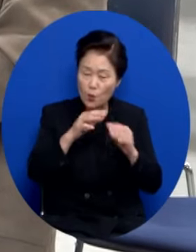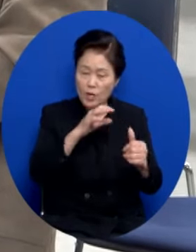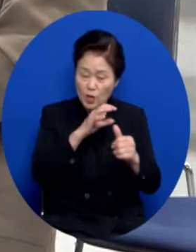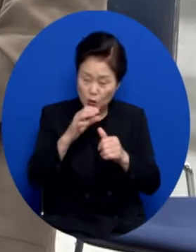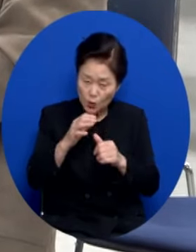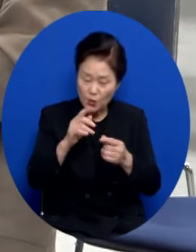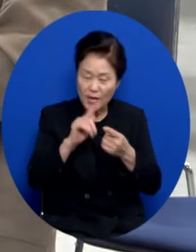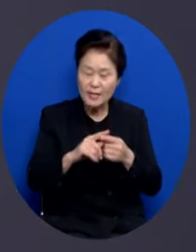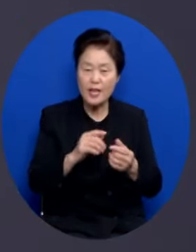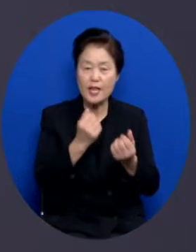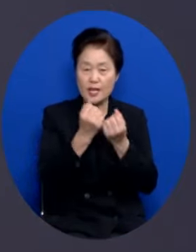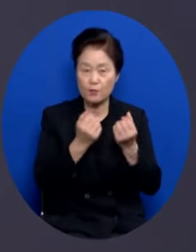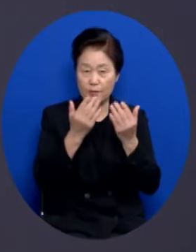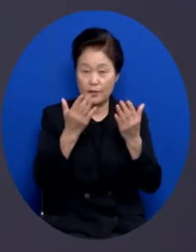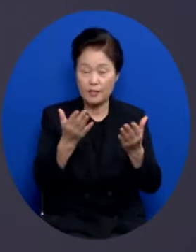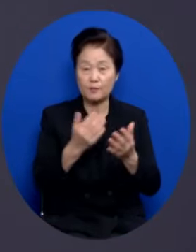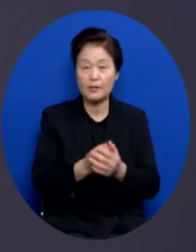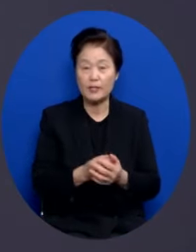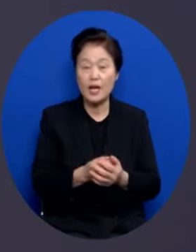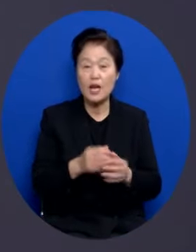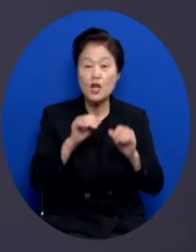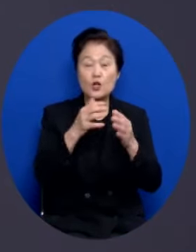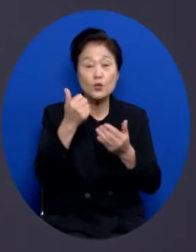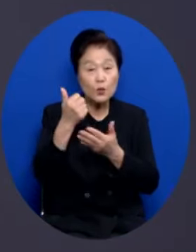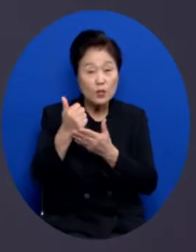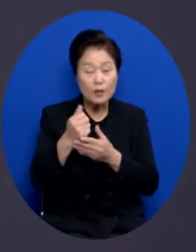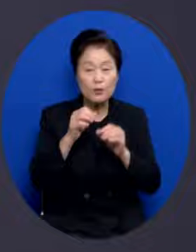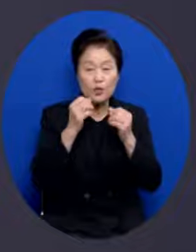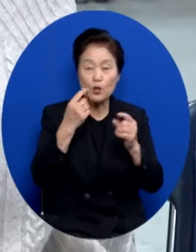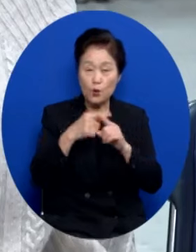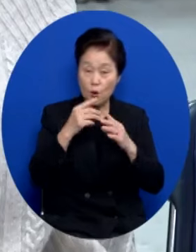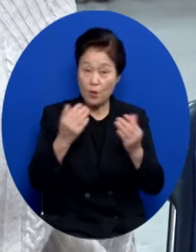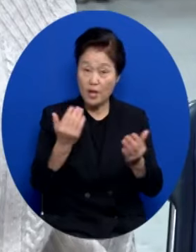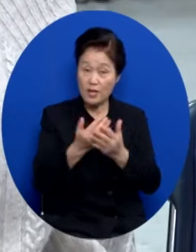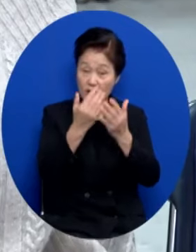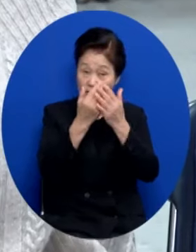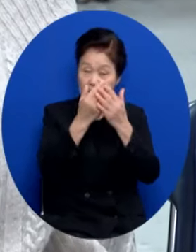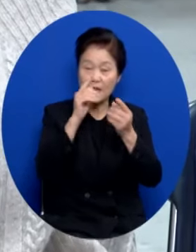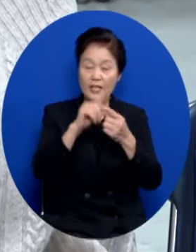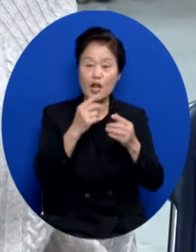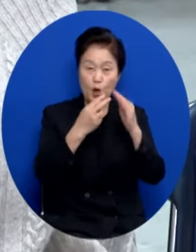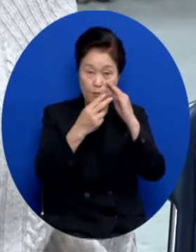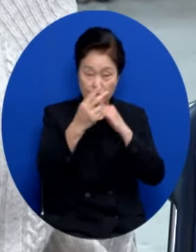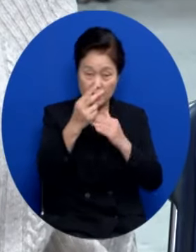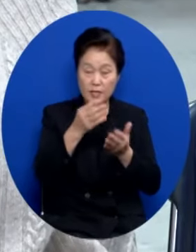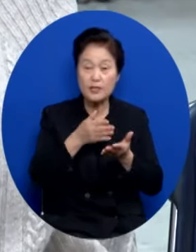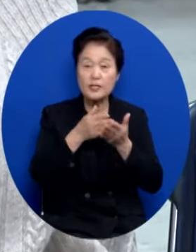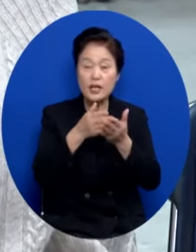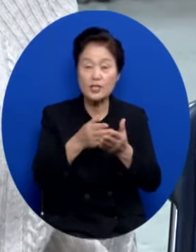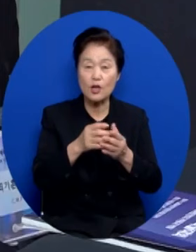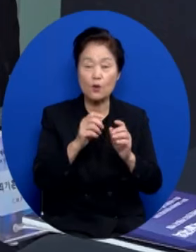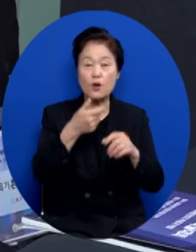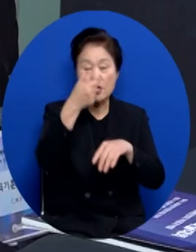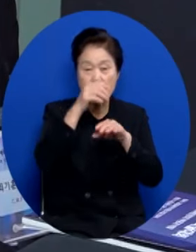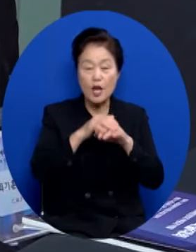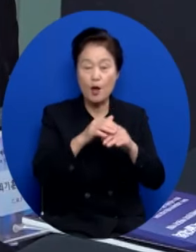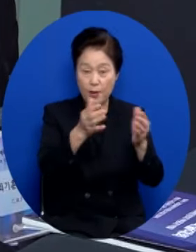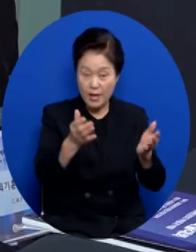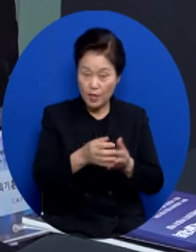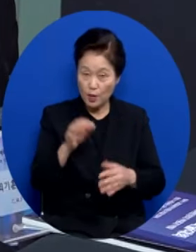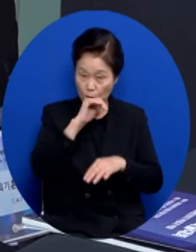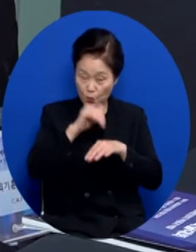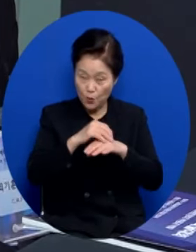대해 설명했습니다. 백나궁 선교사는 교회 성장을 위한 비전을 제시하고 예배 팀 훈련과 리더십 개발